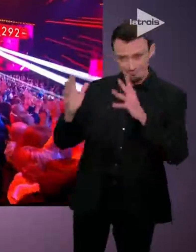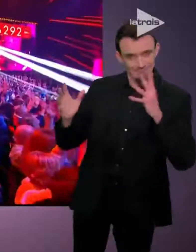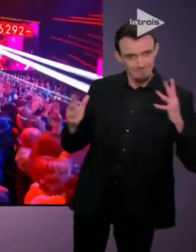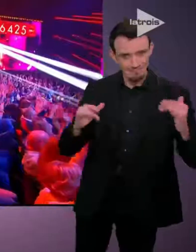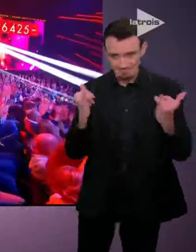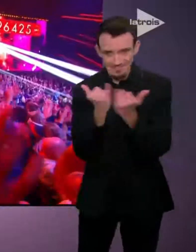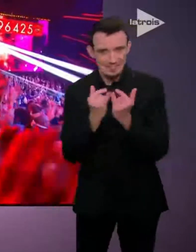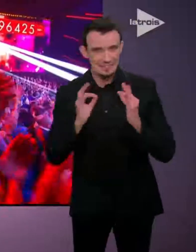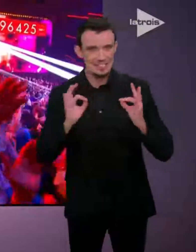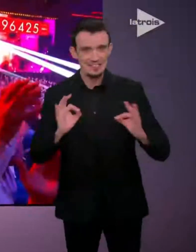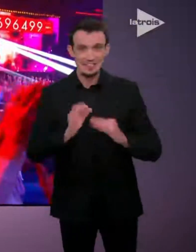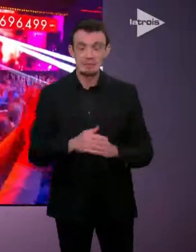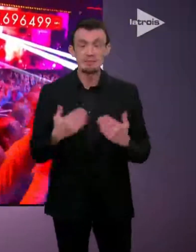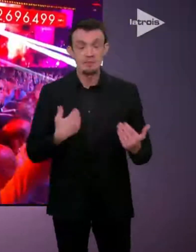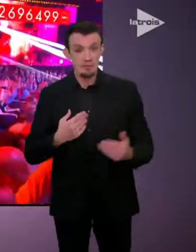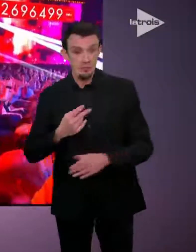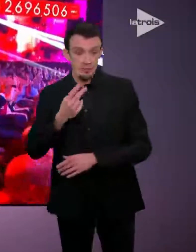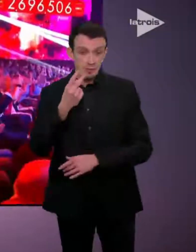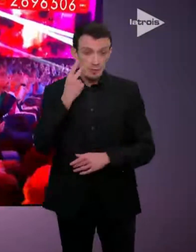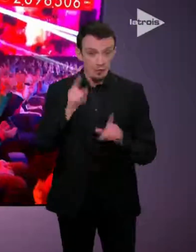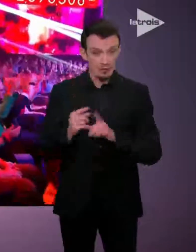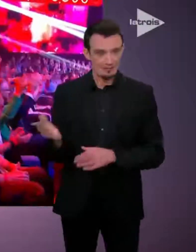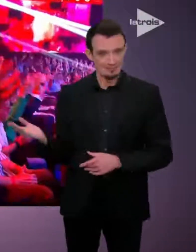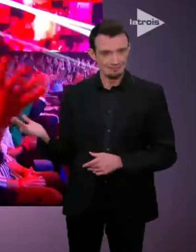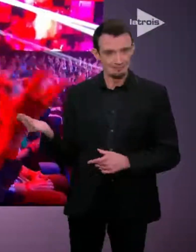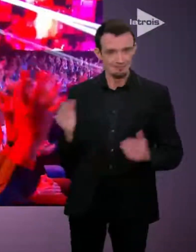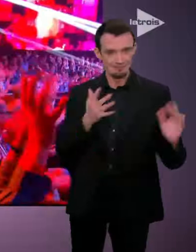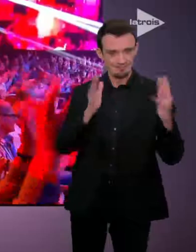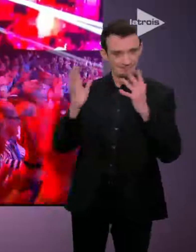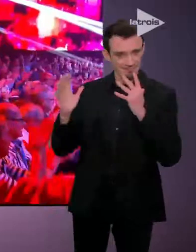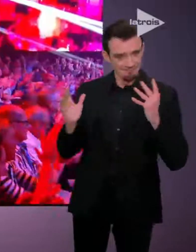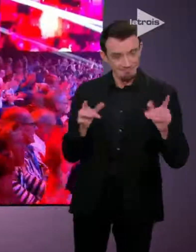de Cap 48 ce soir, allez-y, vous pouvez y aller.